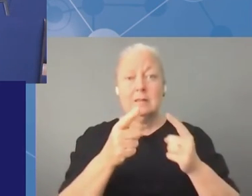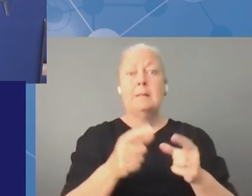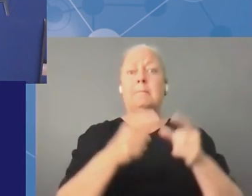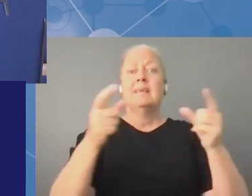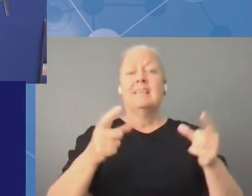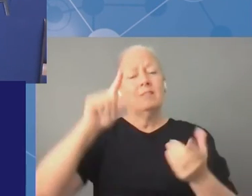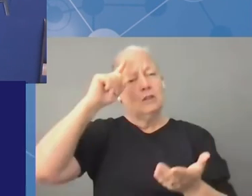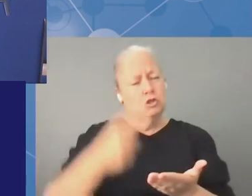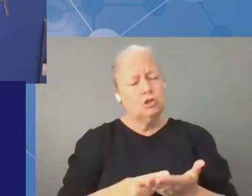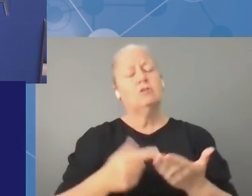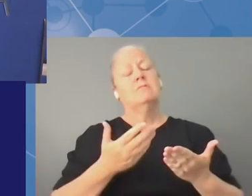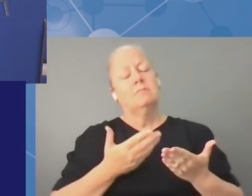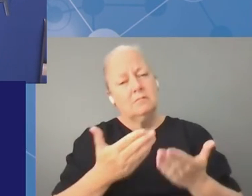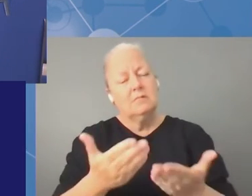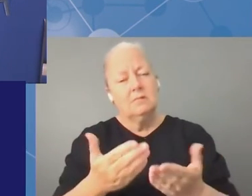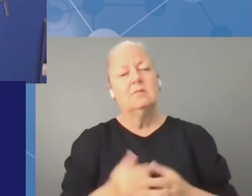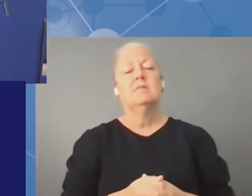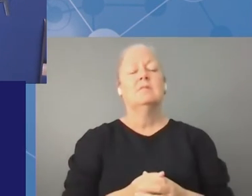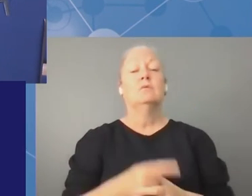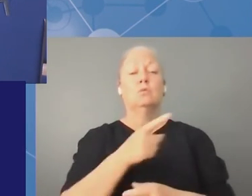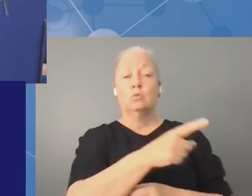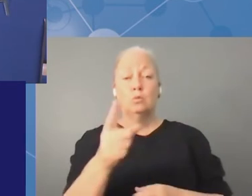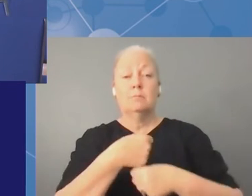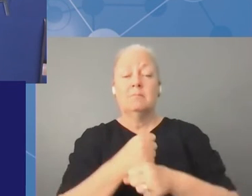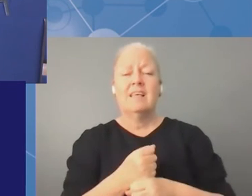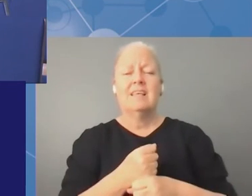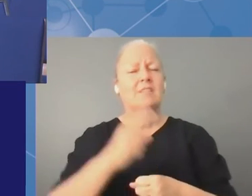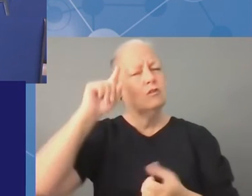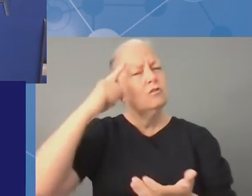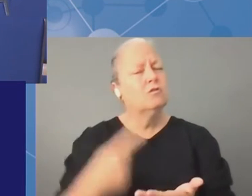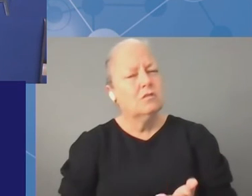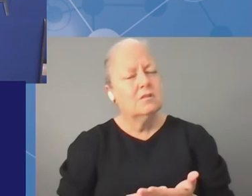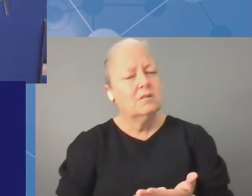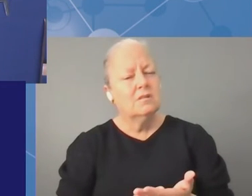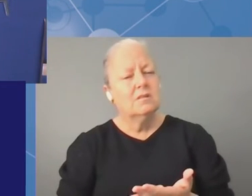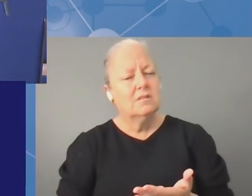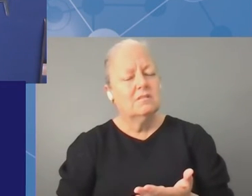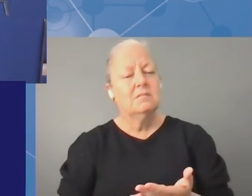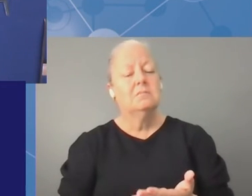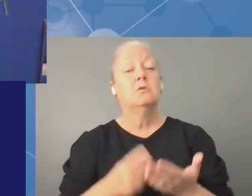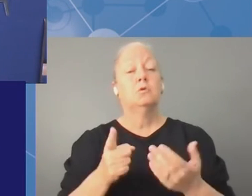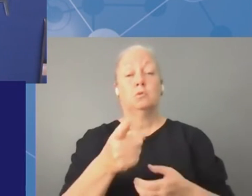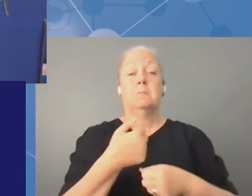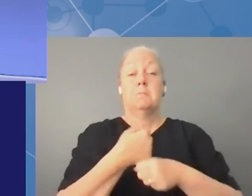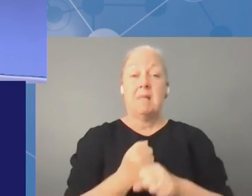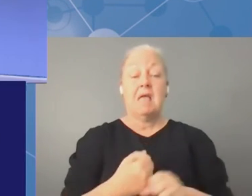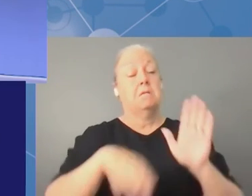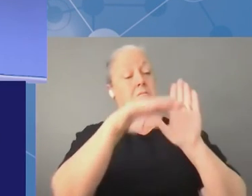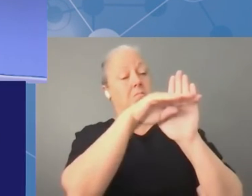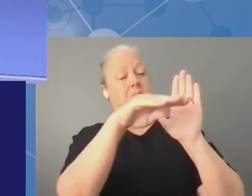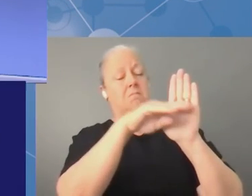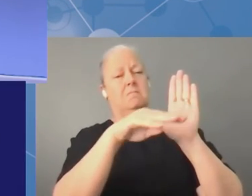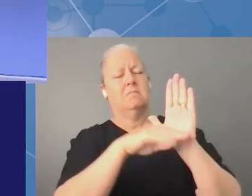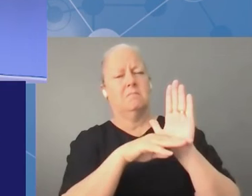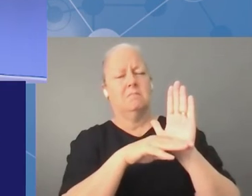давайте не будем забывать о том, что будущее мира зависит от молодых людей. Мы должны разговаривать